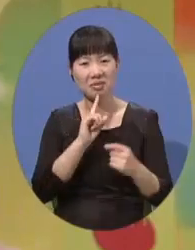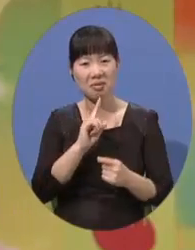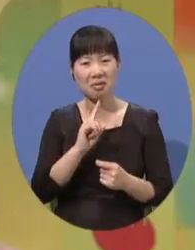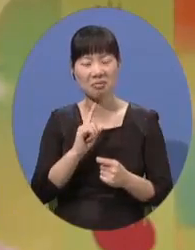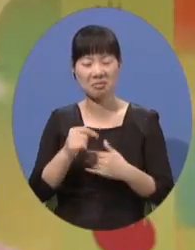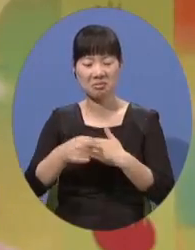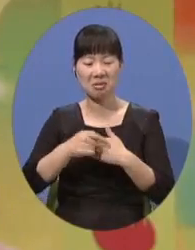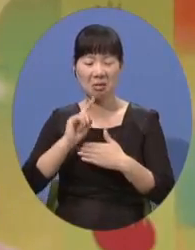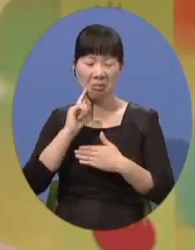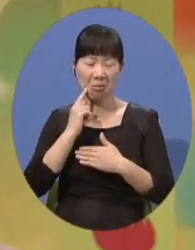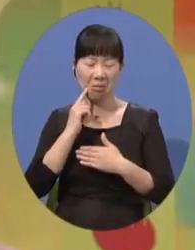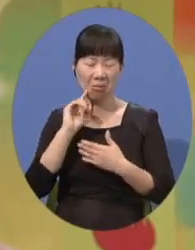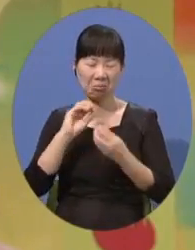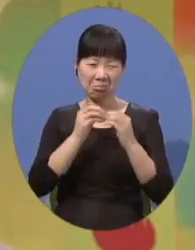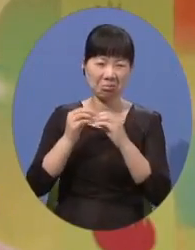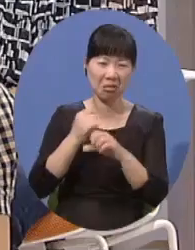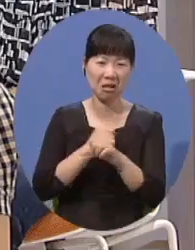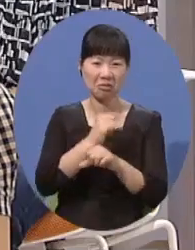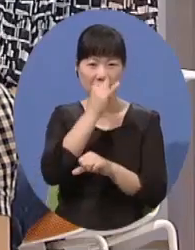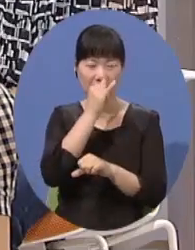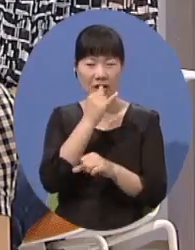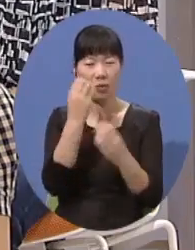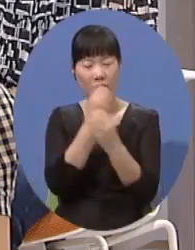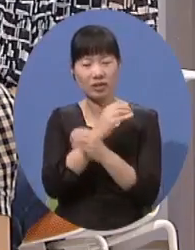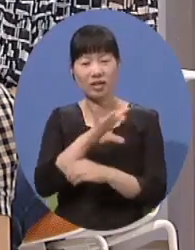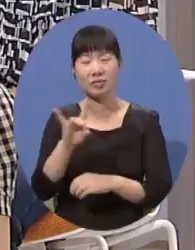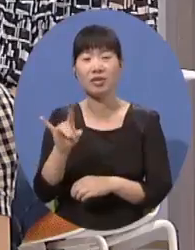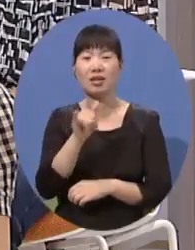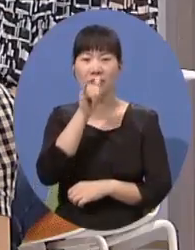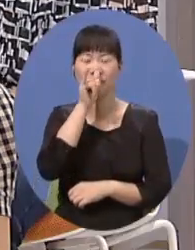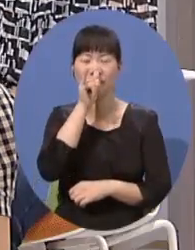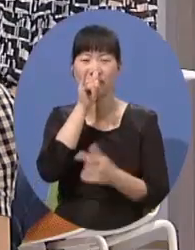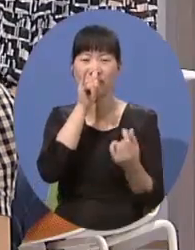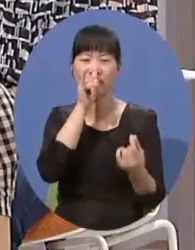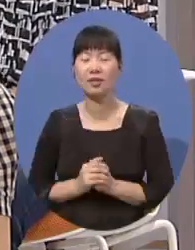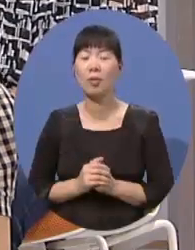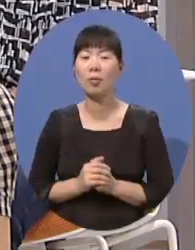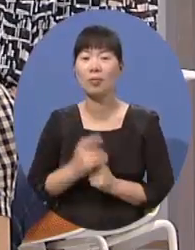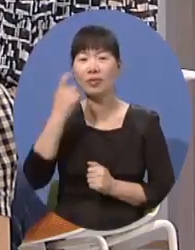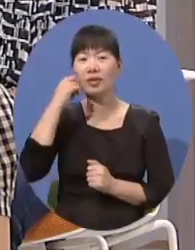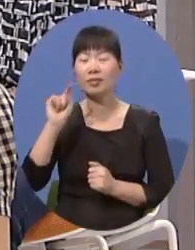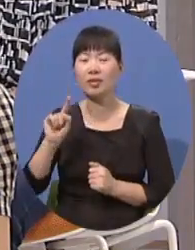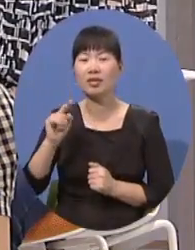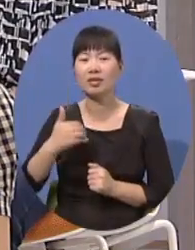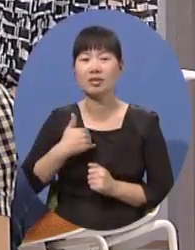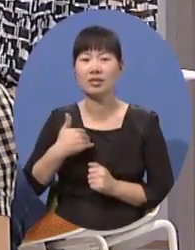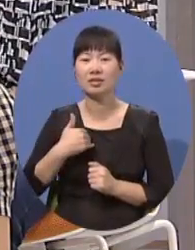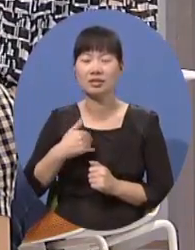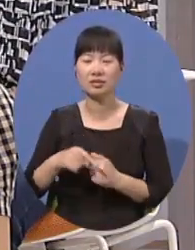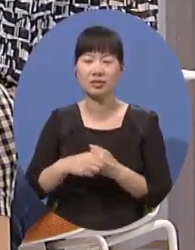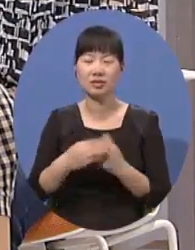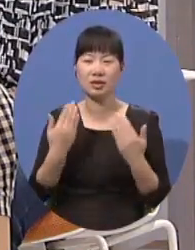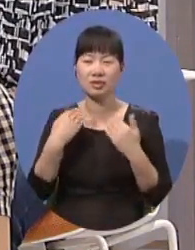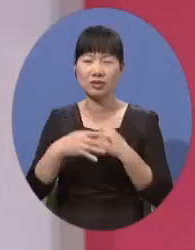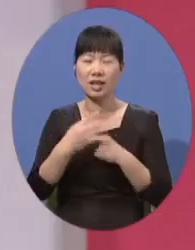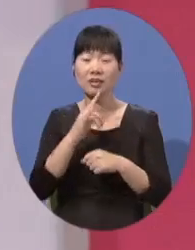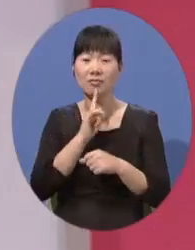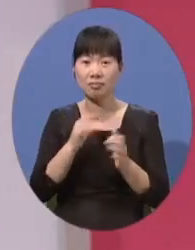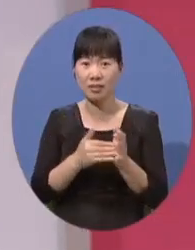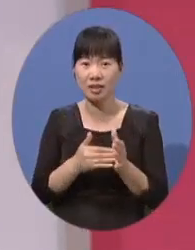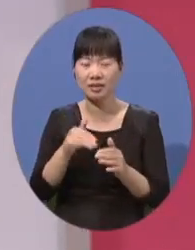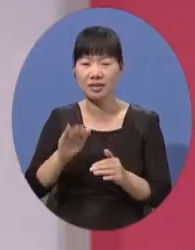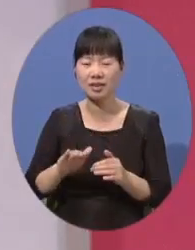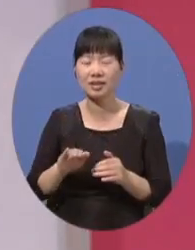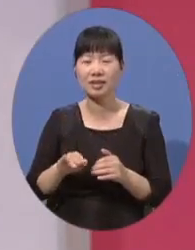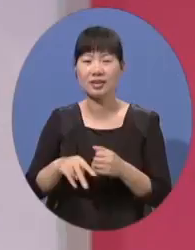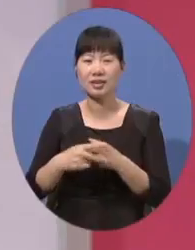하고 다니고 시장만 이런 하고 시선들. 그러니까 당신은 좀 오해. 네. 그런 게 이제 좀 심해서. 저는 사실 그 애가 초등학교 4학년인데